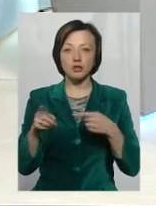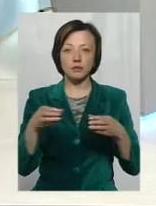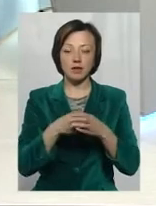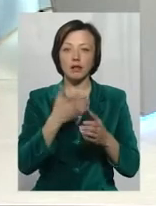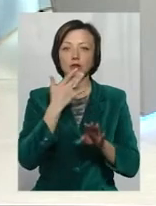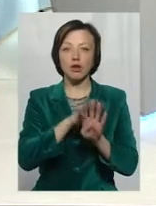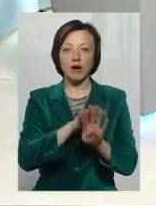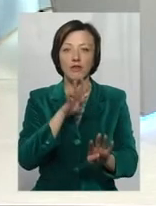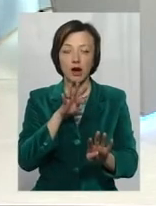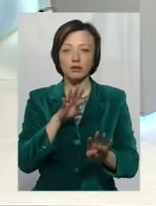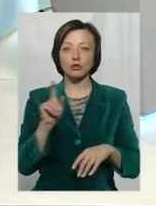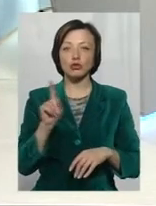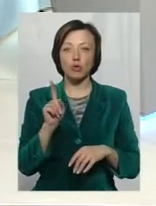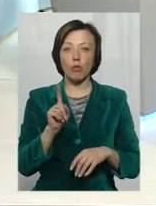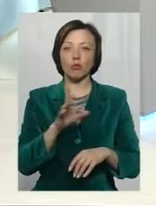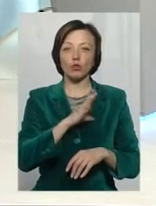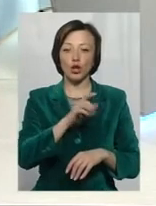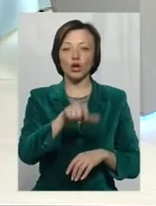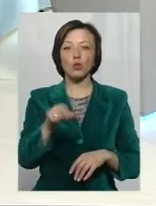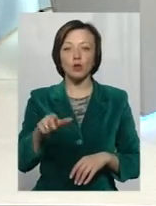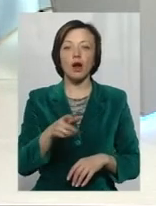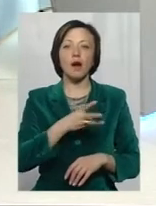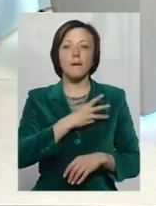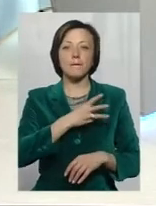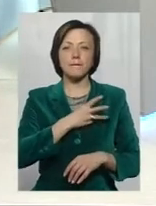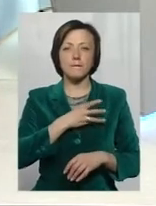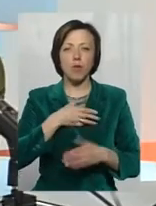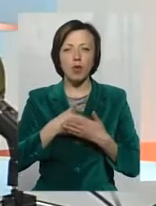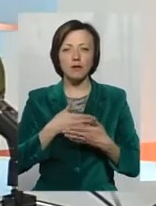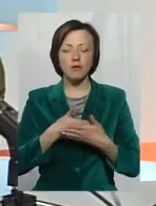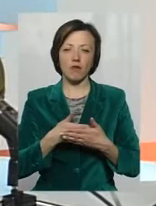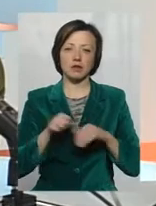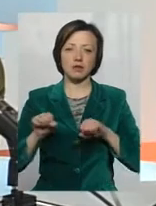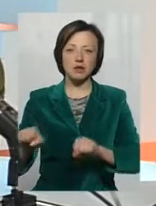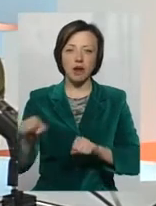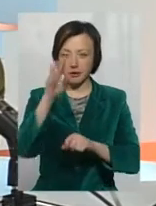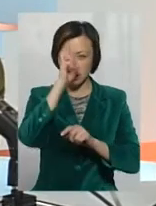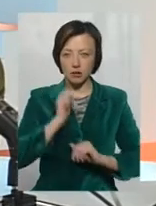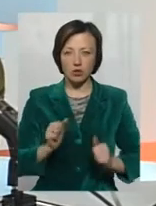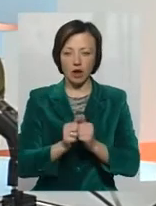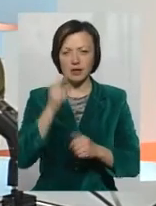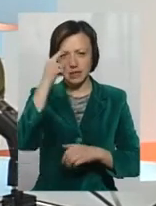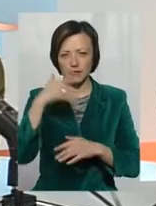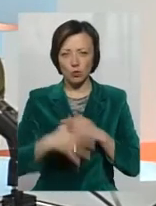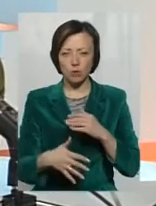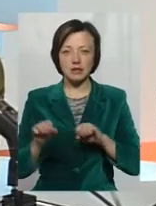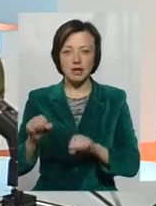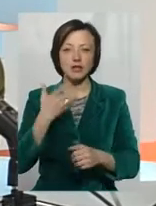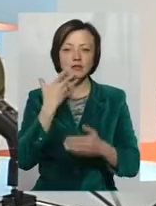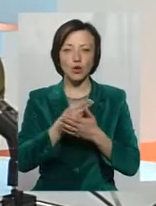Національної гвардії, щоб були ще люди мотивовані на захист своєї держави, на свідомий захист своєї